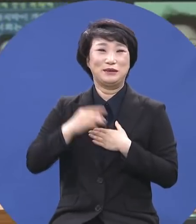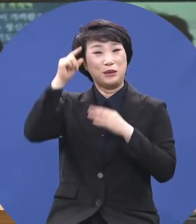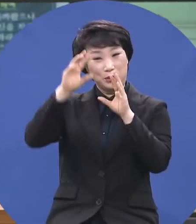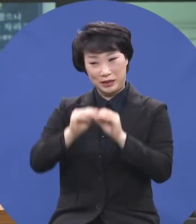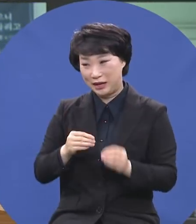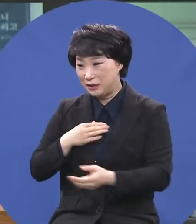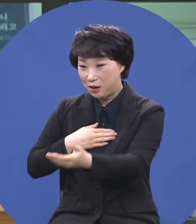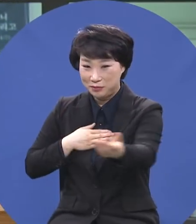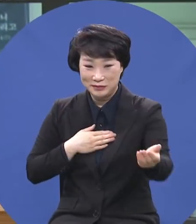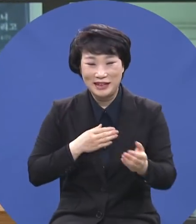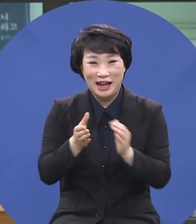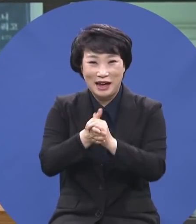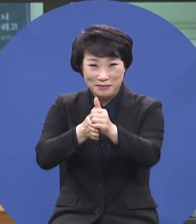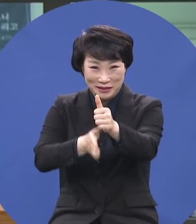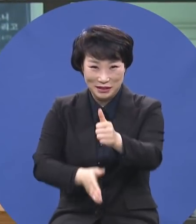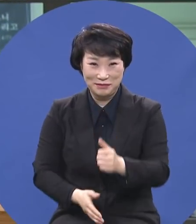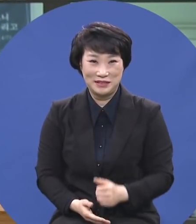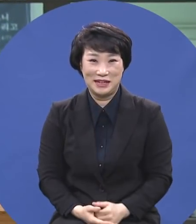동의하시면 아멘 합시다.